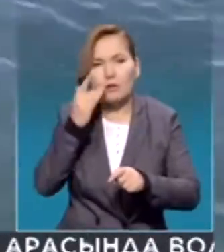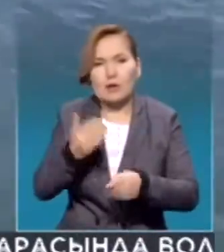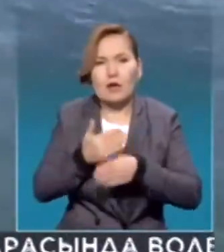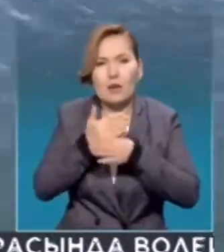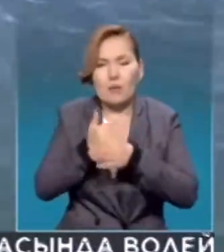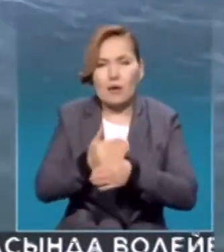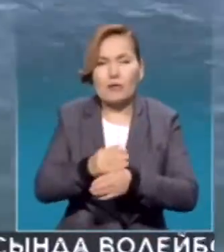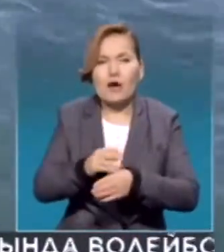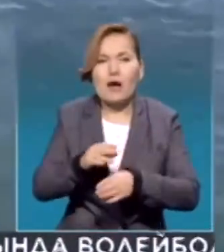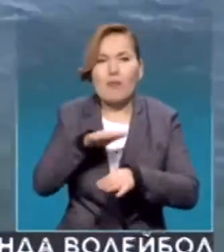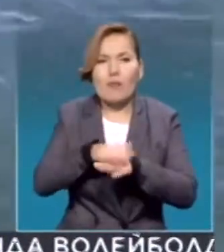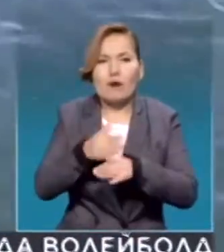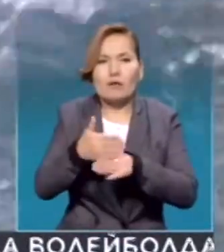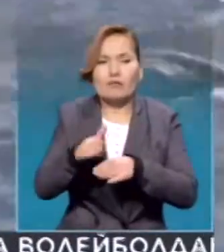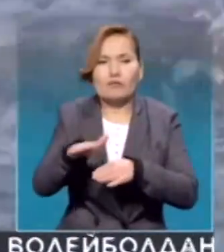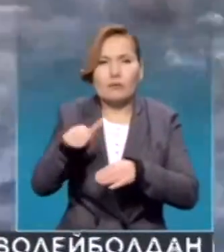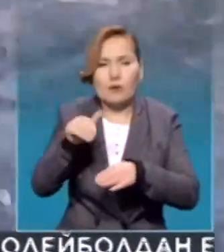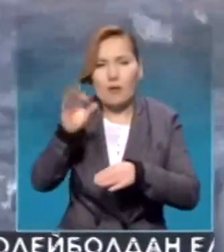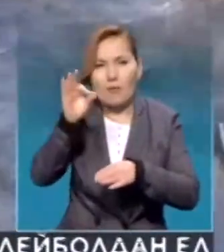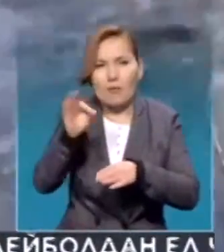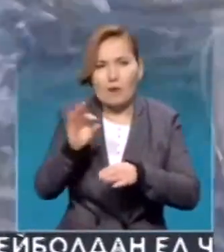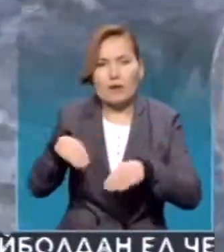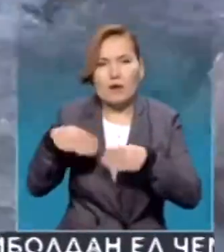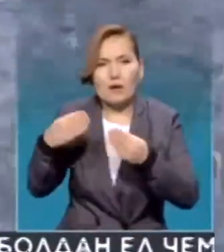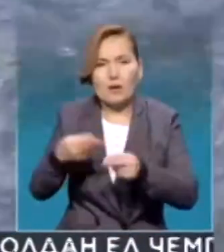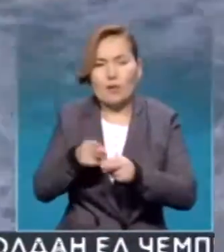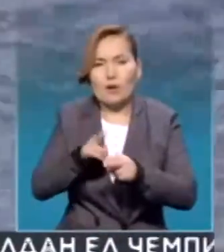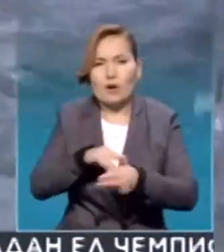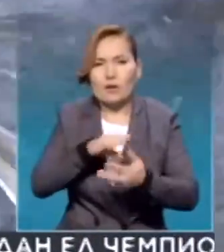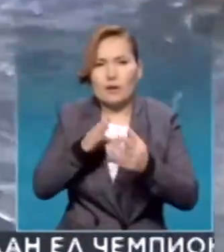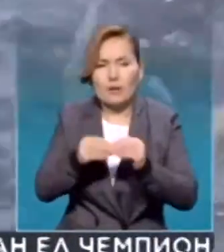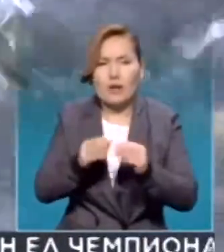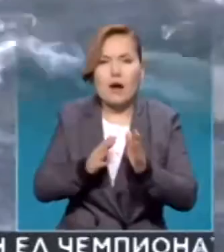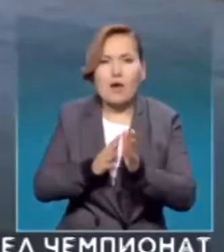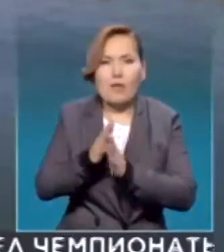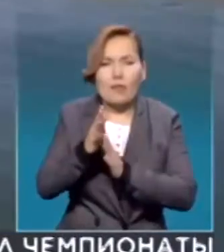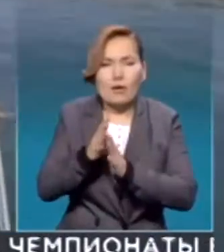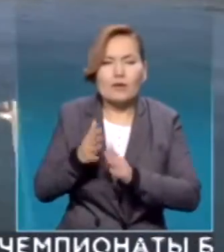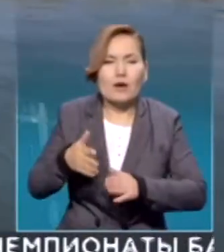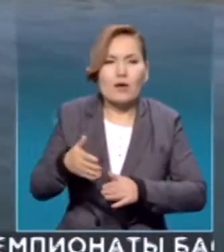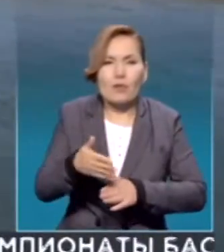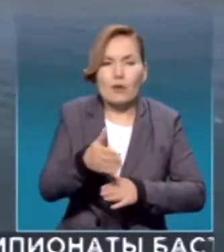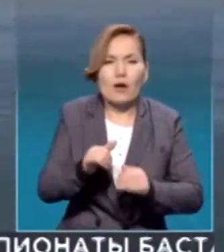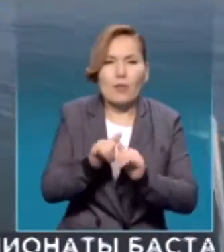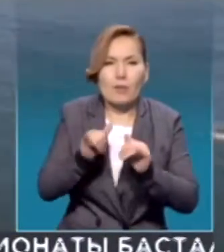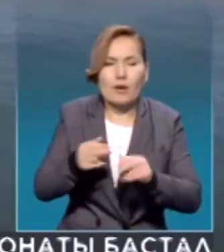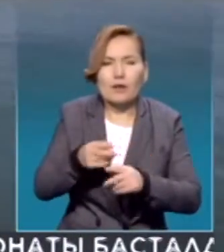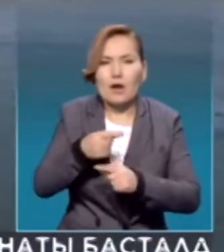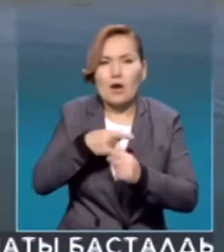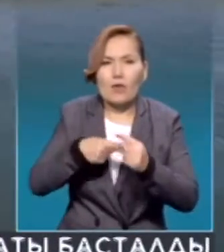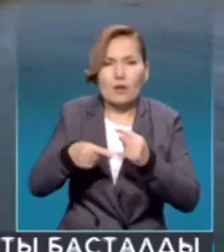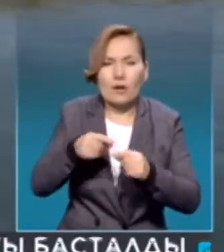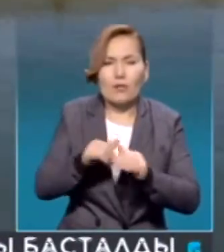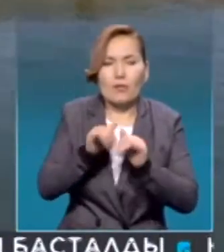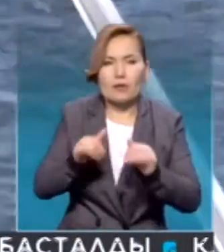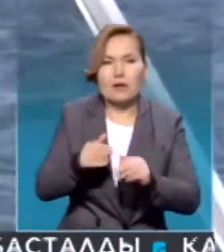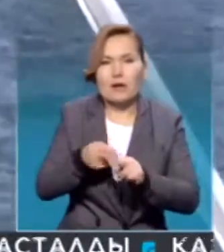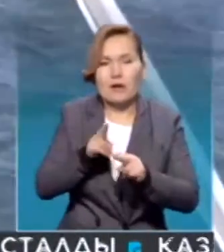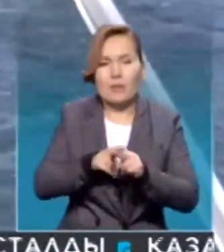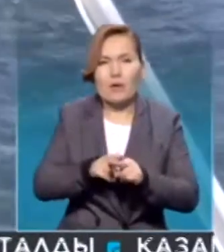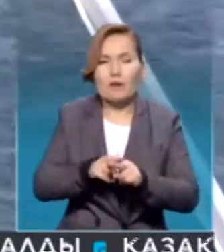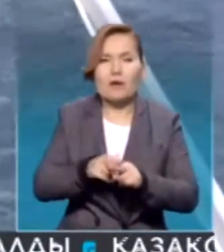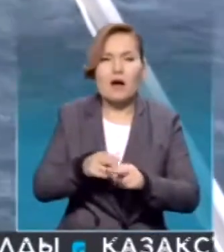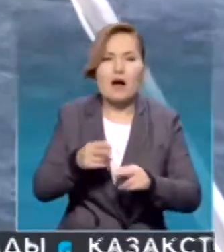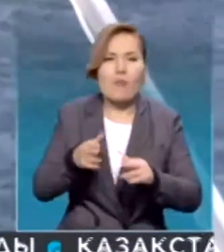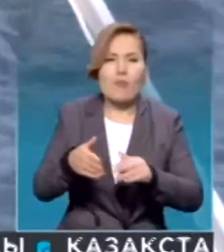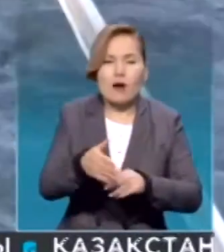мен несие беру ісі жолға қойылған. Қажетті шикізаттарды өздері дайындайды. Шабақтарды тоғанда өсіріп айдын көлге жібереді. Бұл балықтың табиғи